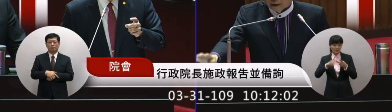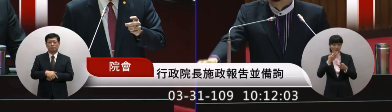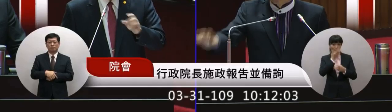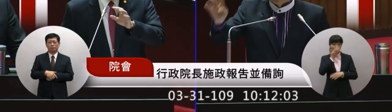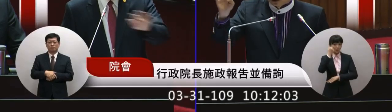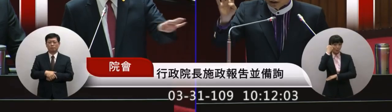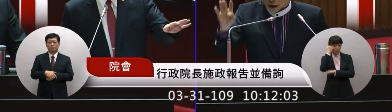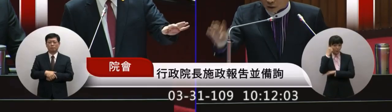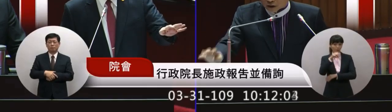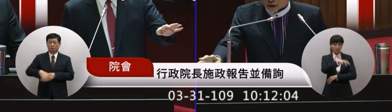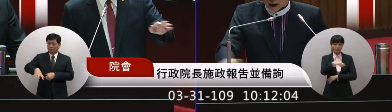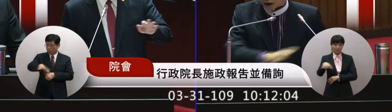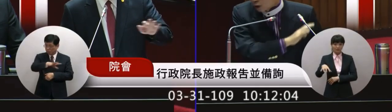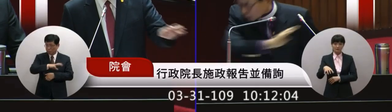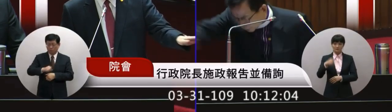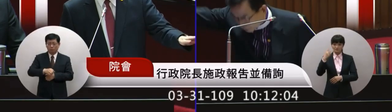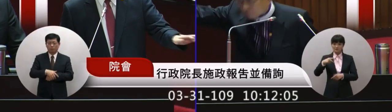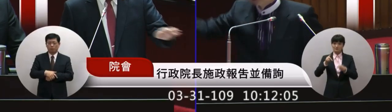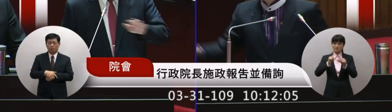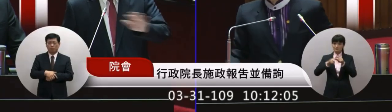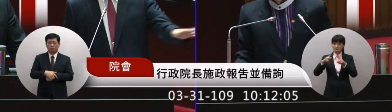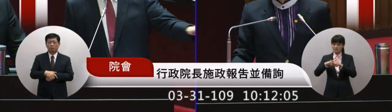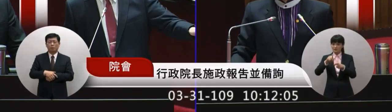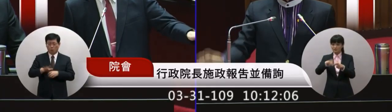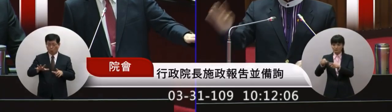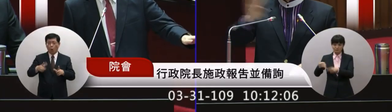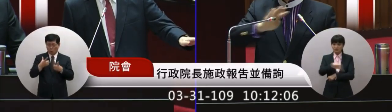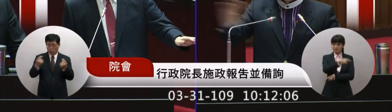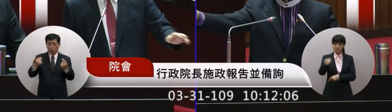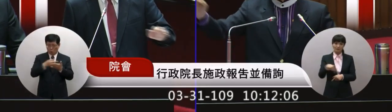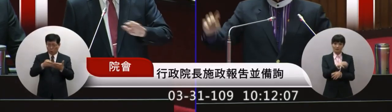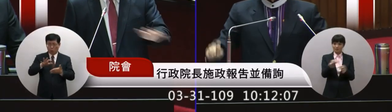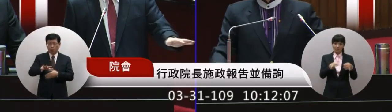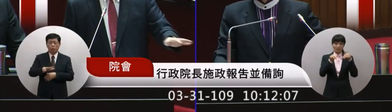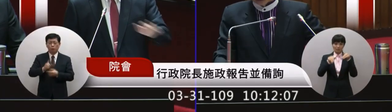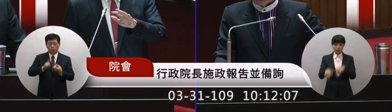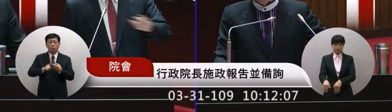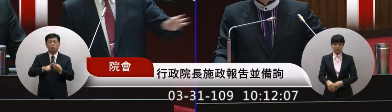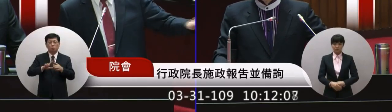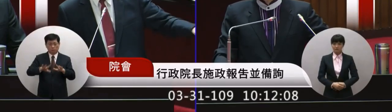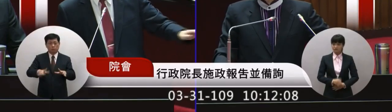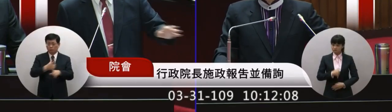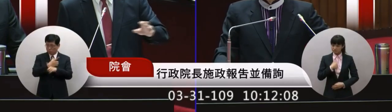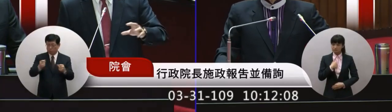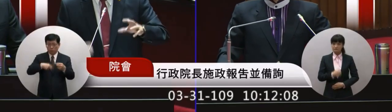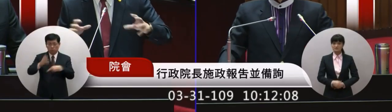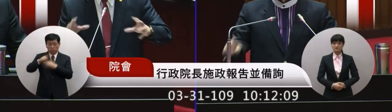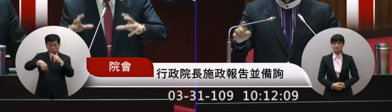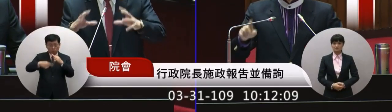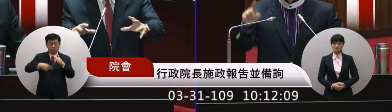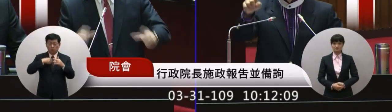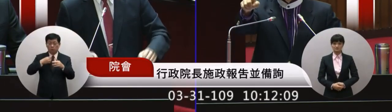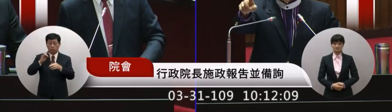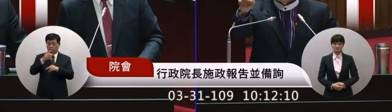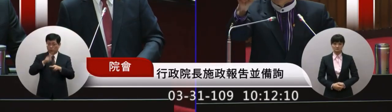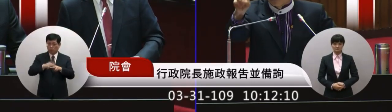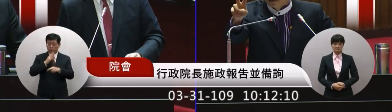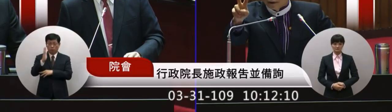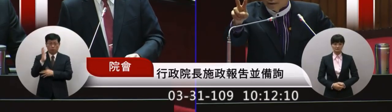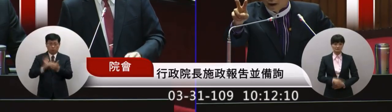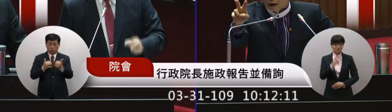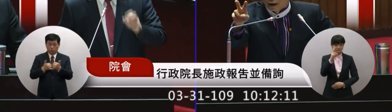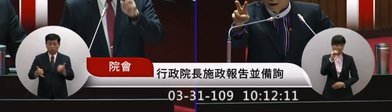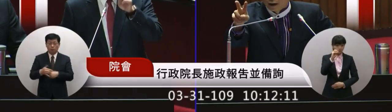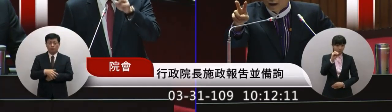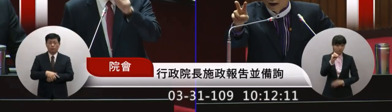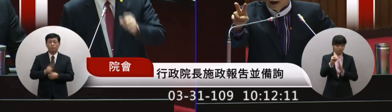业，中小企业拢 有，拢 百业萧条 了。啊，阮当地行政伊甲龚政委咧 讨论。啊，你就是讲20000